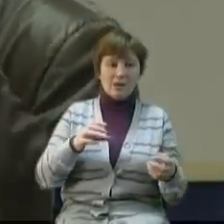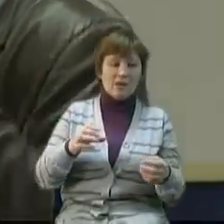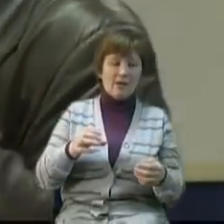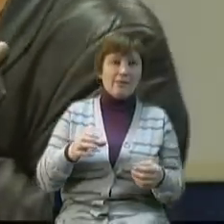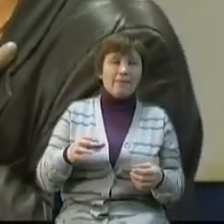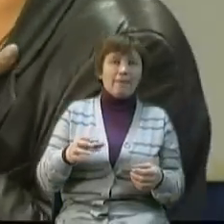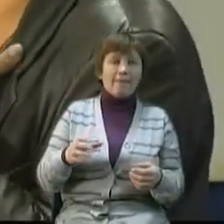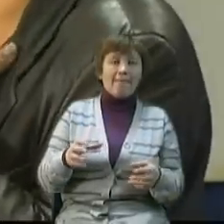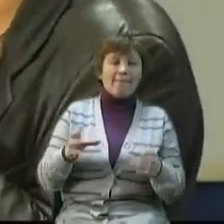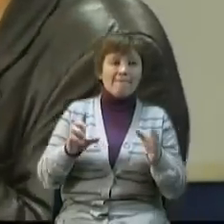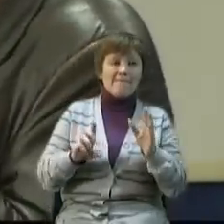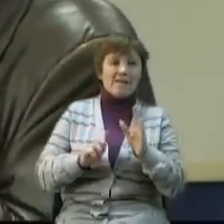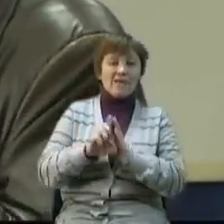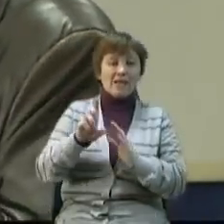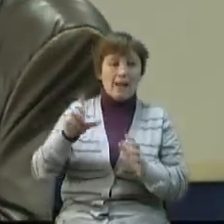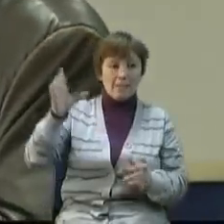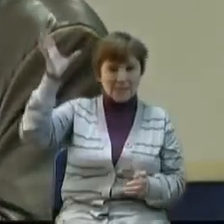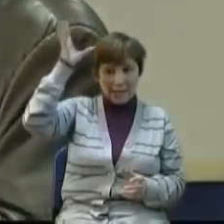это я